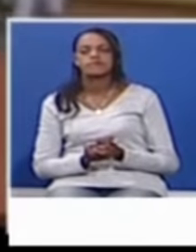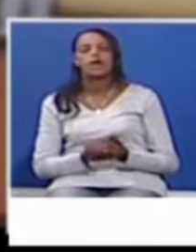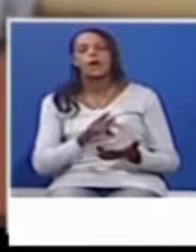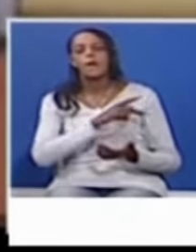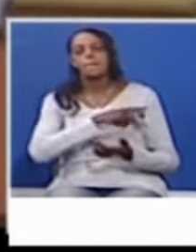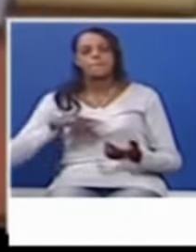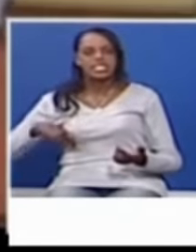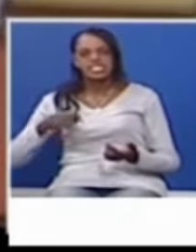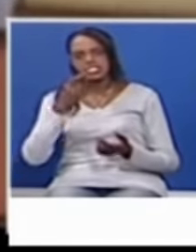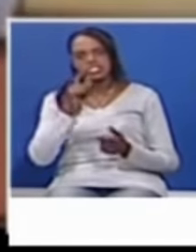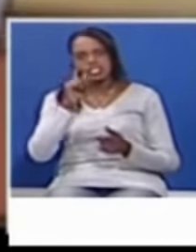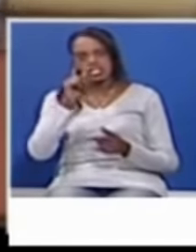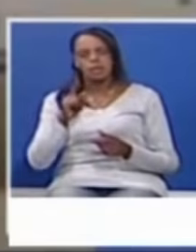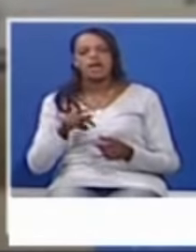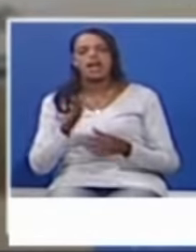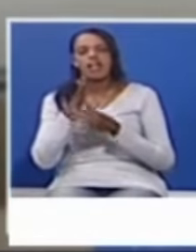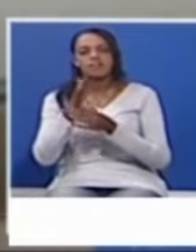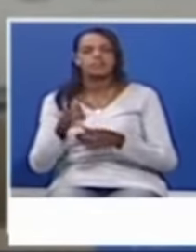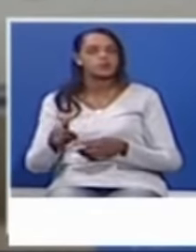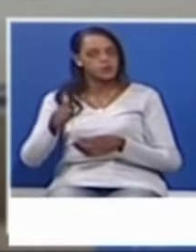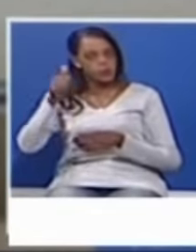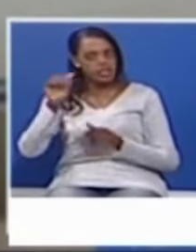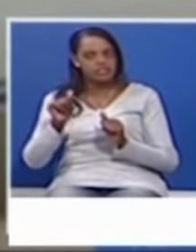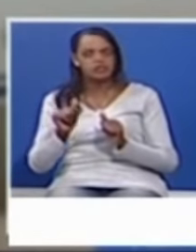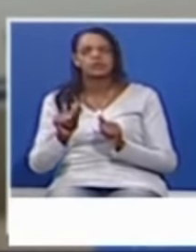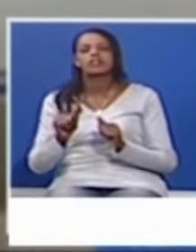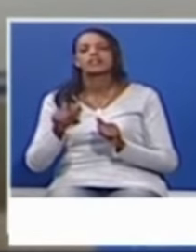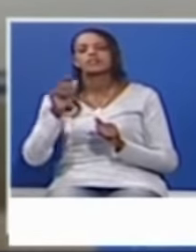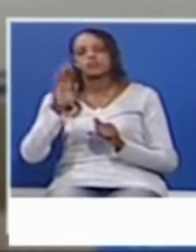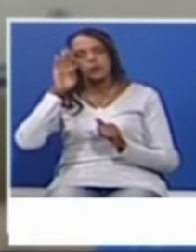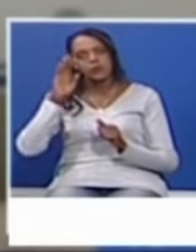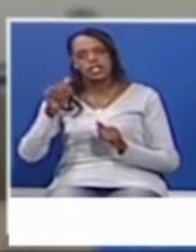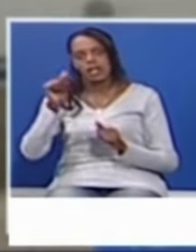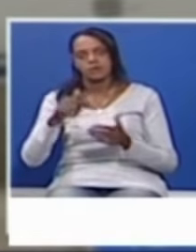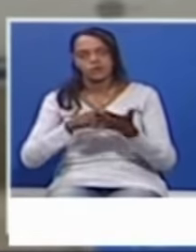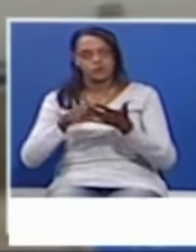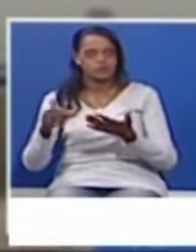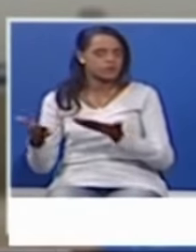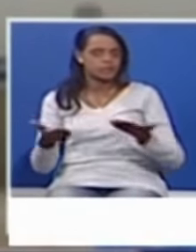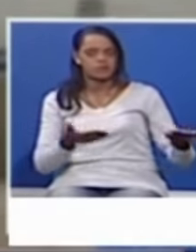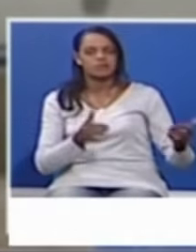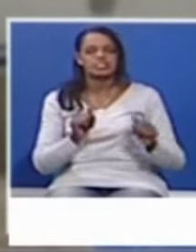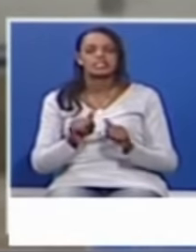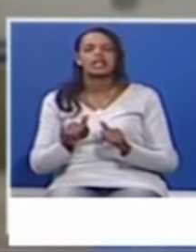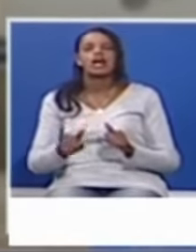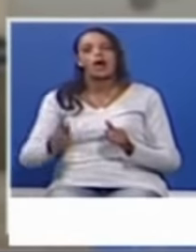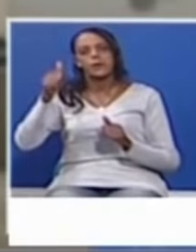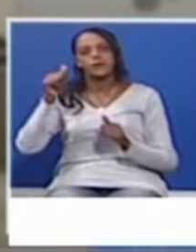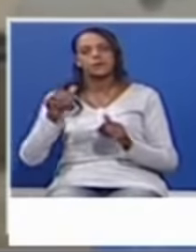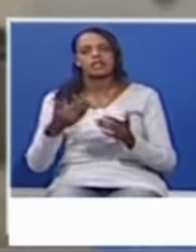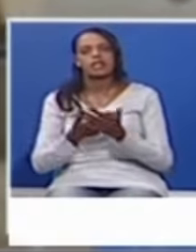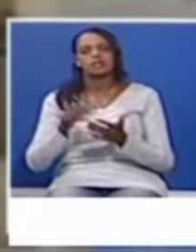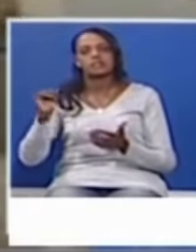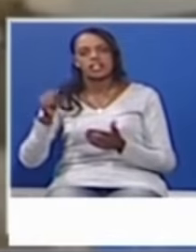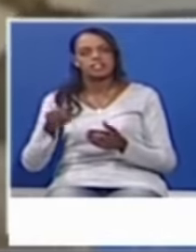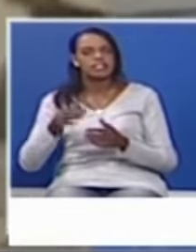President Isaias Afwerki, Kadamay Minister Federalawit Democratic Republic Ethiopia Dr. Abiy Ahmed Bizgaberlu Edme Meseret, Ab Ethiopia Kabtishat